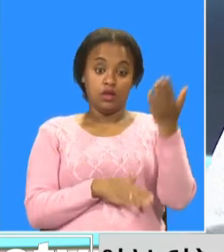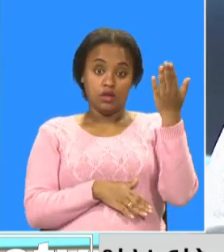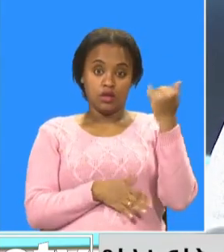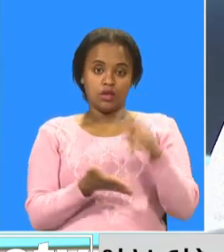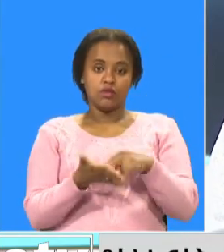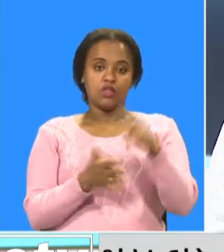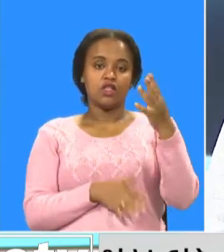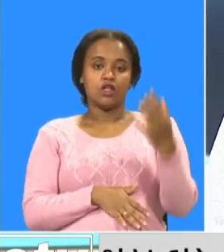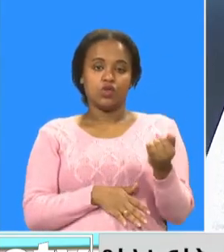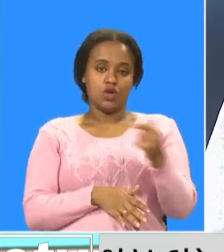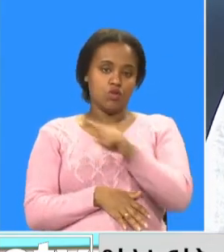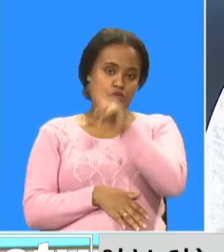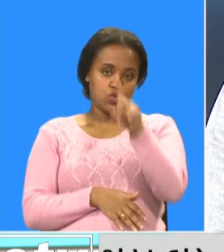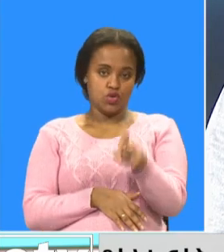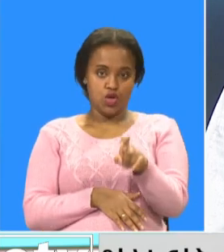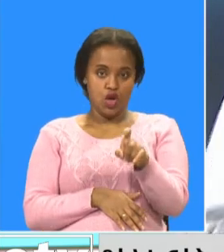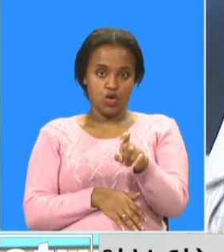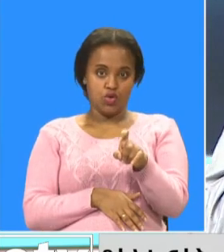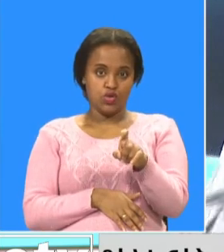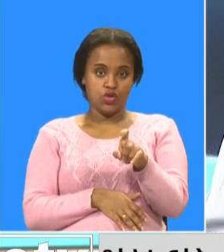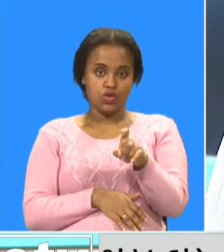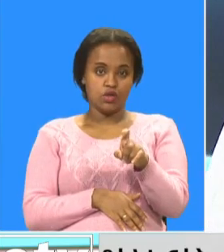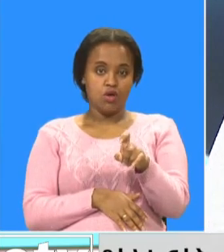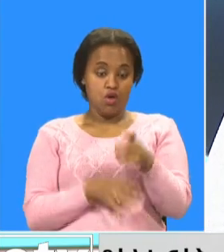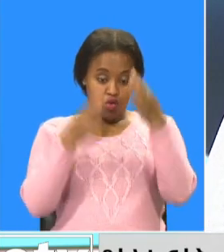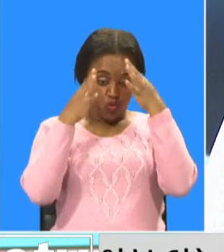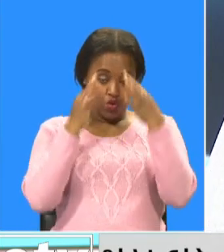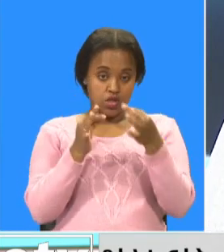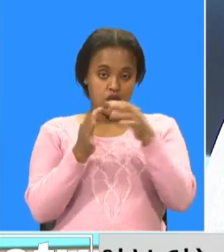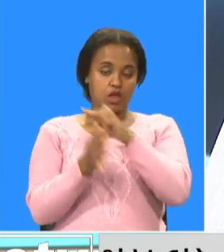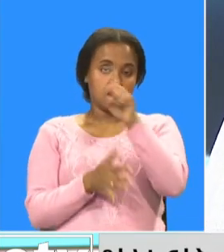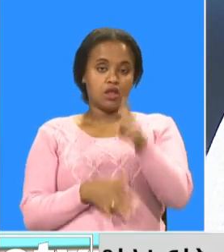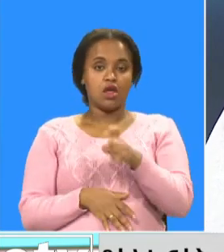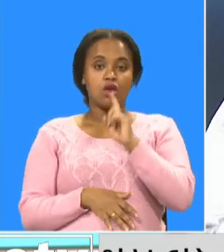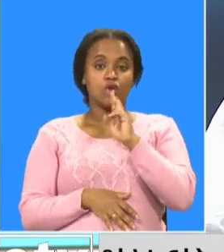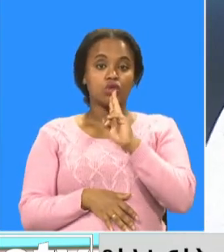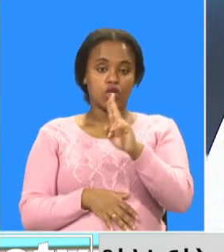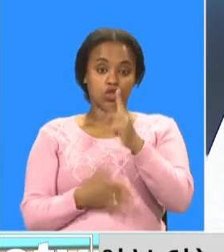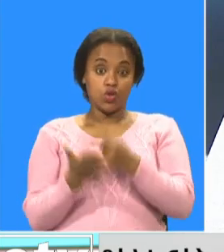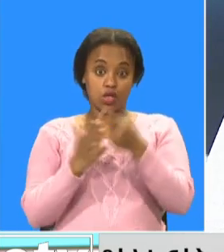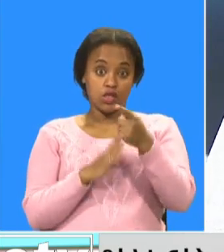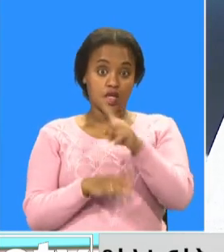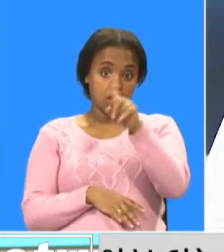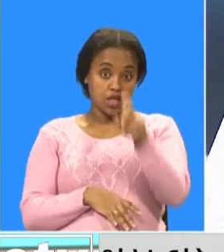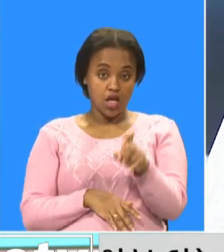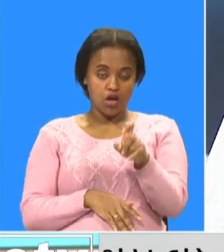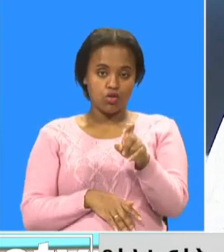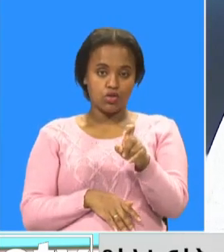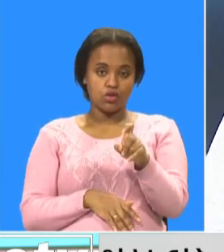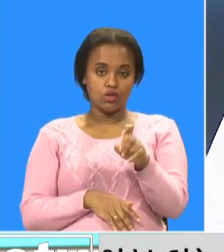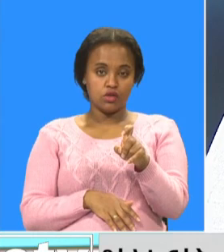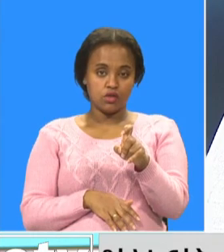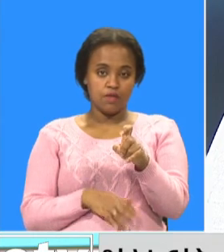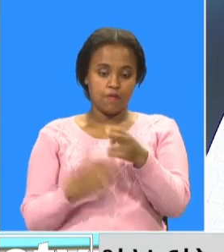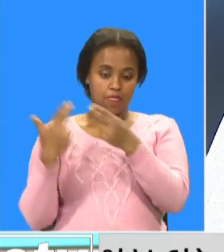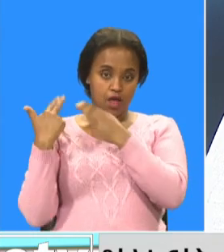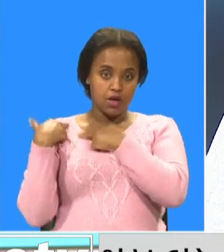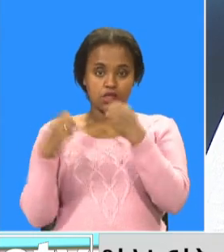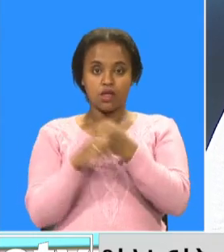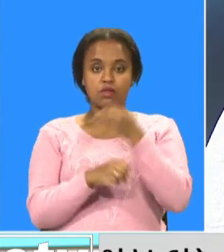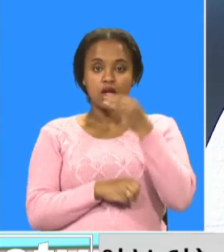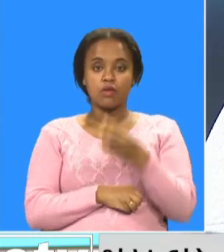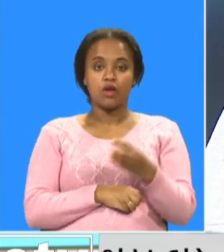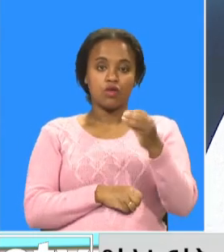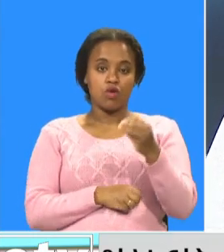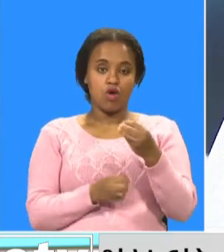ቅድም ሲነሱ የነበሩ ጥያቄዎች ባይዘ በጣም ወሳኝ ጥያቄዎች ናቸው። እንደዛ አይነት ጥያቄዎችን ለባለስልጣን መስሪያ ቤቱ እና ወይ